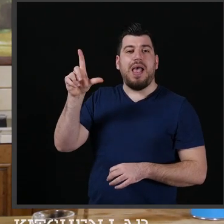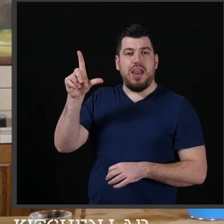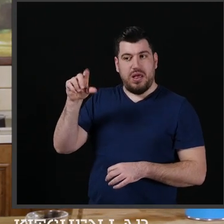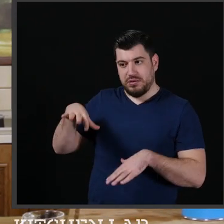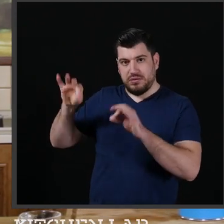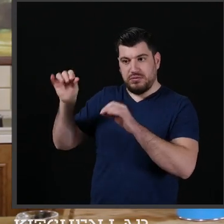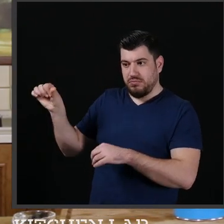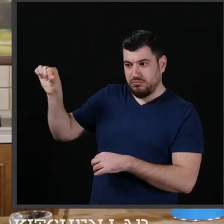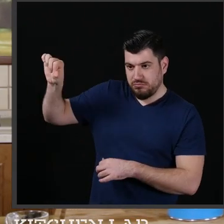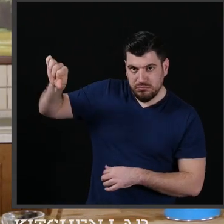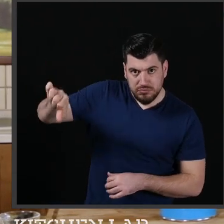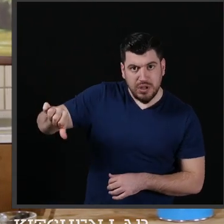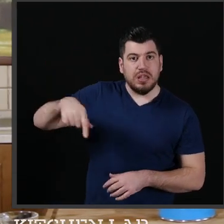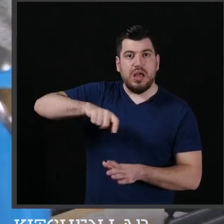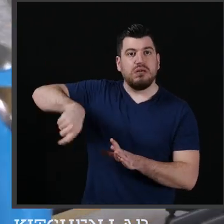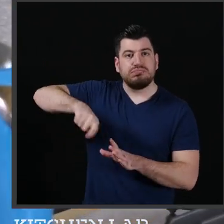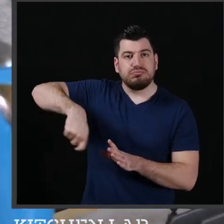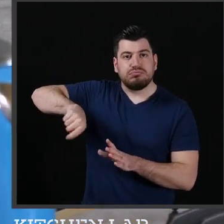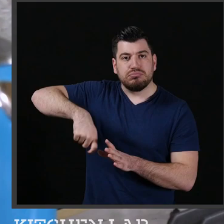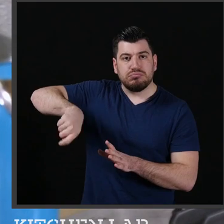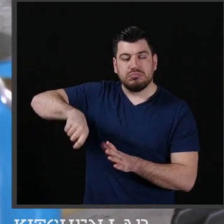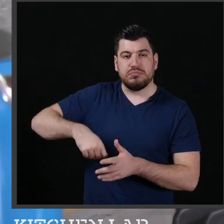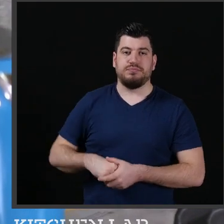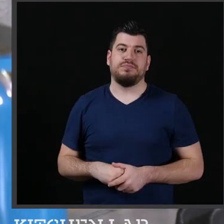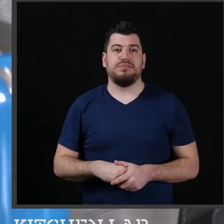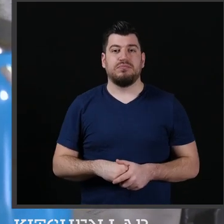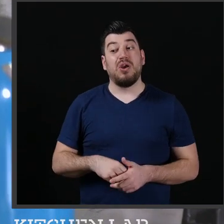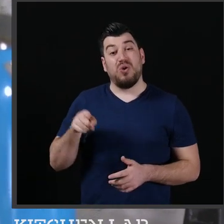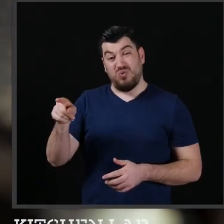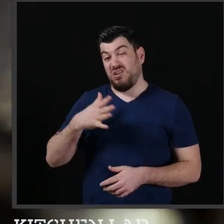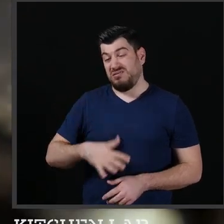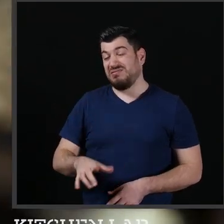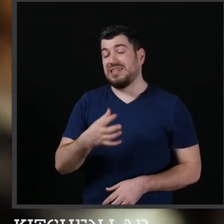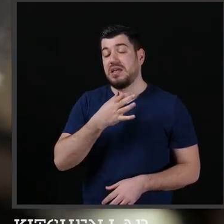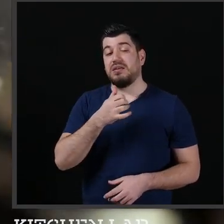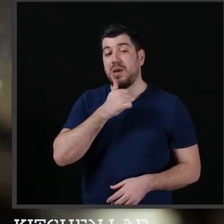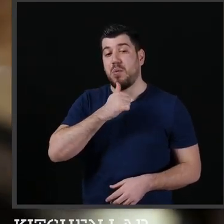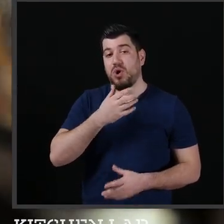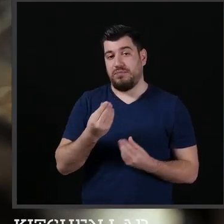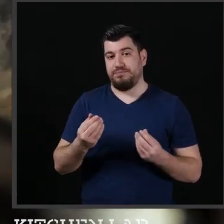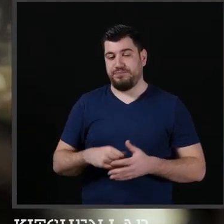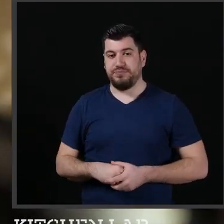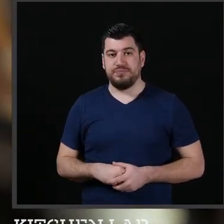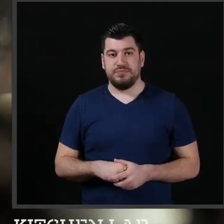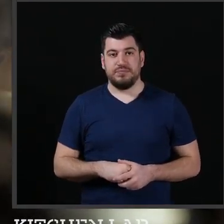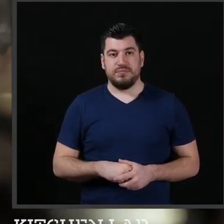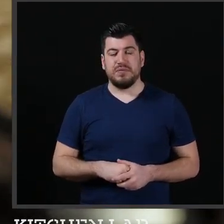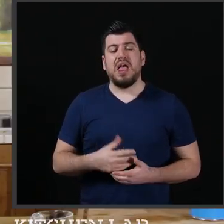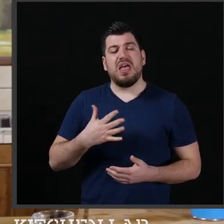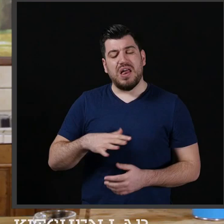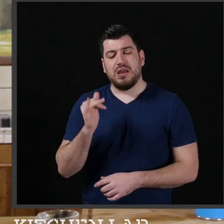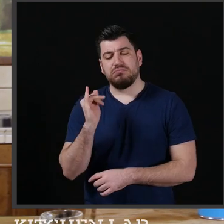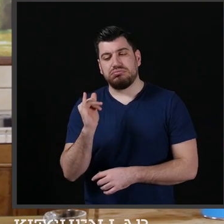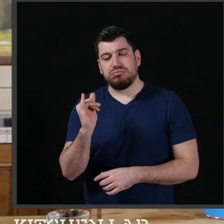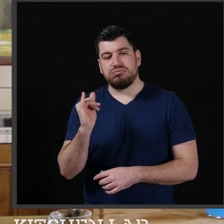αρχή και ανακατεύω. Τώρα θέλει υπομονή. Θέλει να ψήσουμε το ριζότο μας σιγά